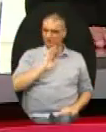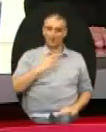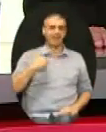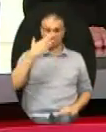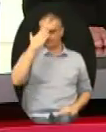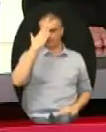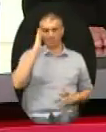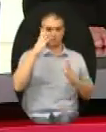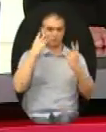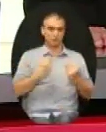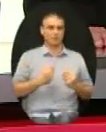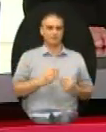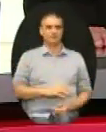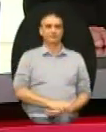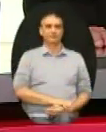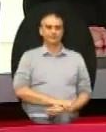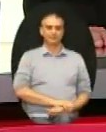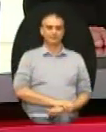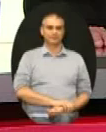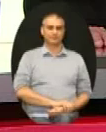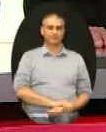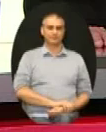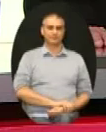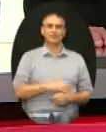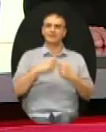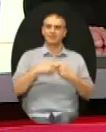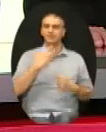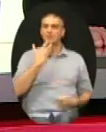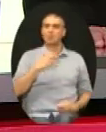מכיר טוב את השם. חבר הכנסת מנחם אליעזר מוזס, תודה רבה לך, צחי, תודה.